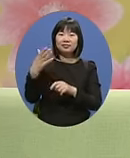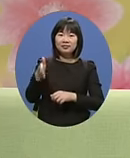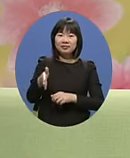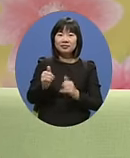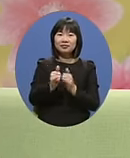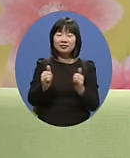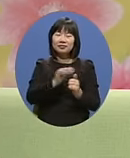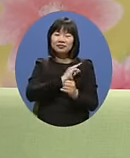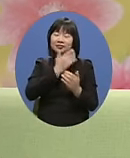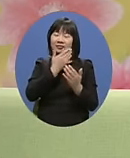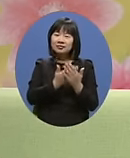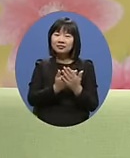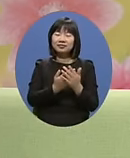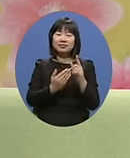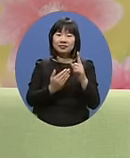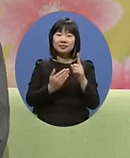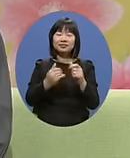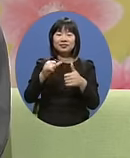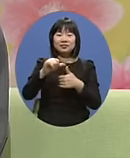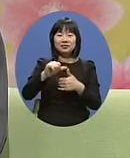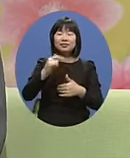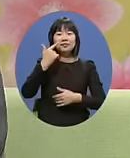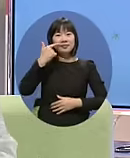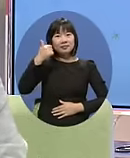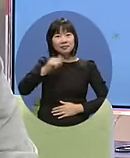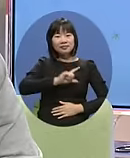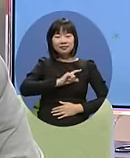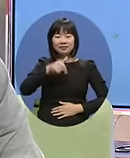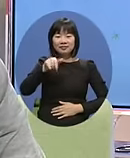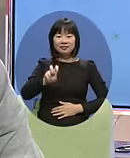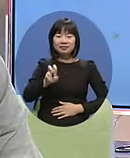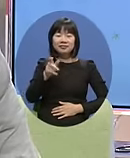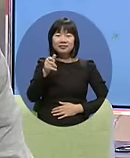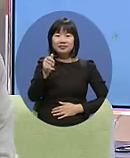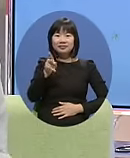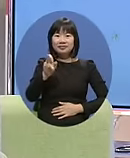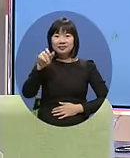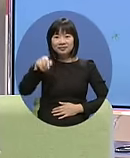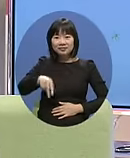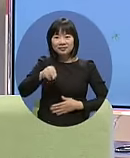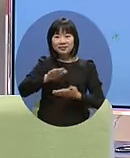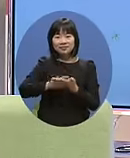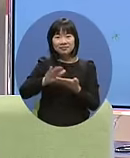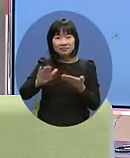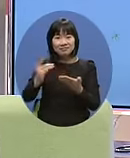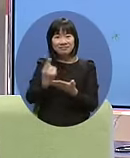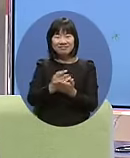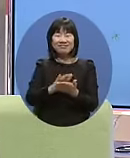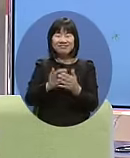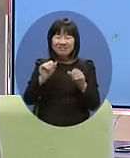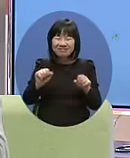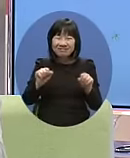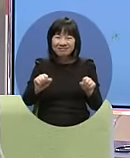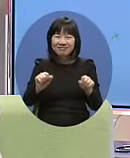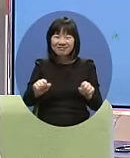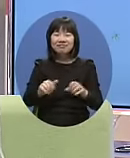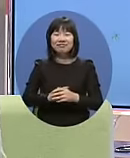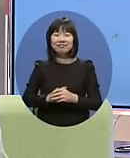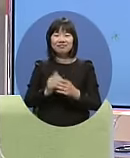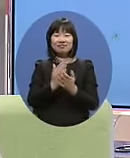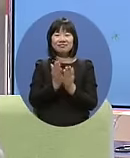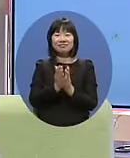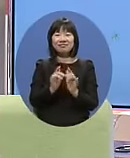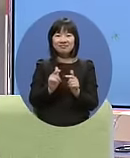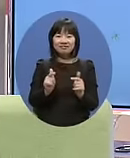가장 중요한 한 아이의 아빠 김영규 씨 나오셨습니다. 안녕하세요. 안녕하세요. 김영규입니다. 반갑습니다. 네, 반갑습니다. 여러 가지